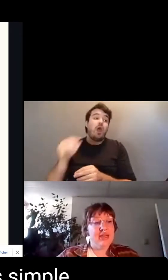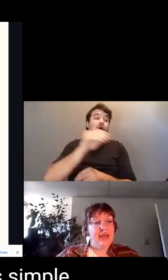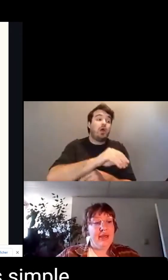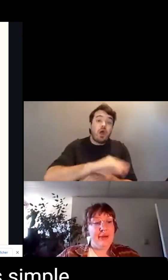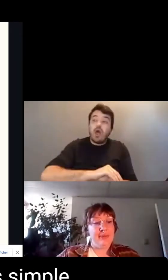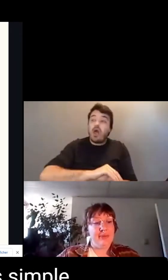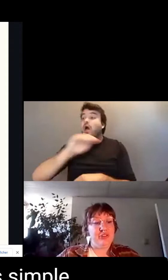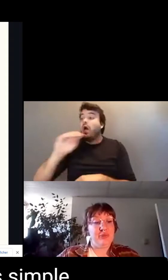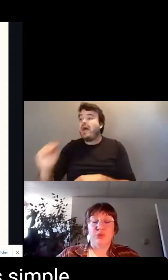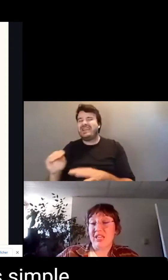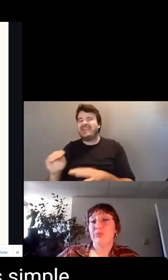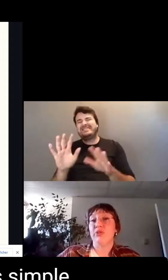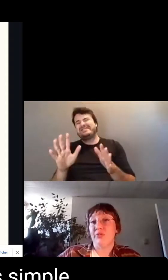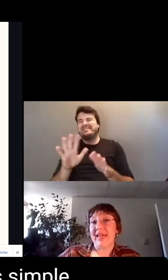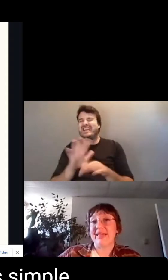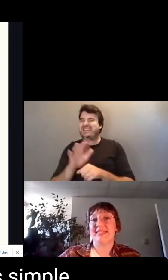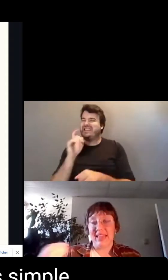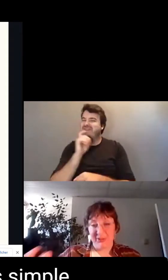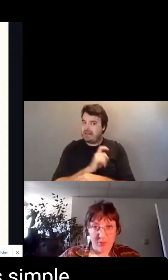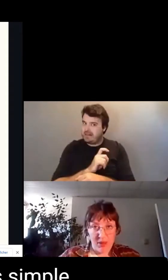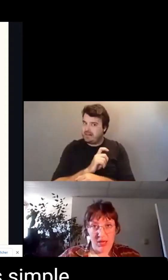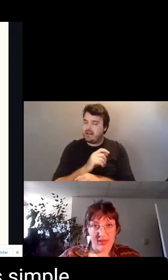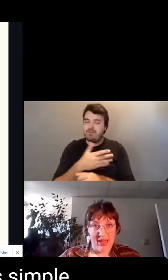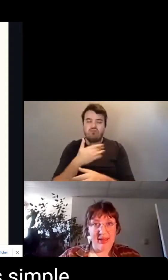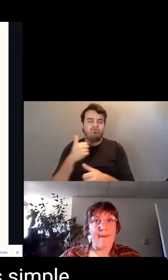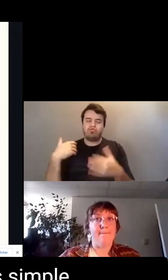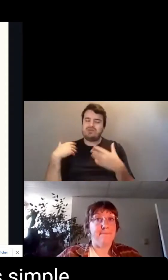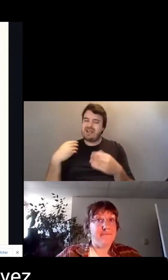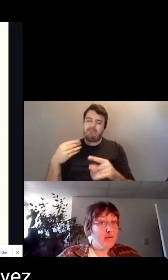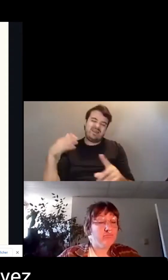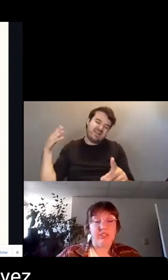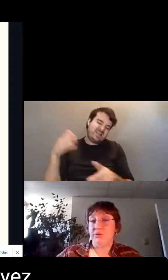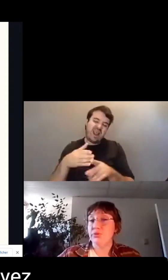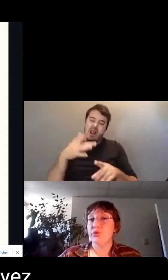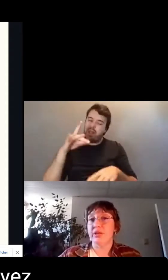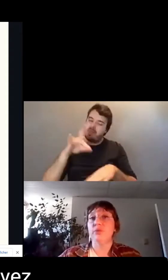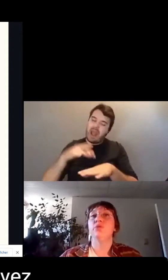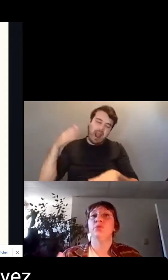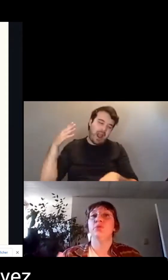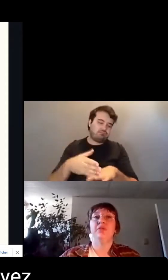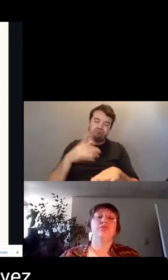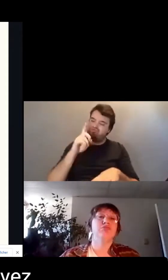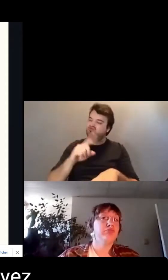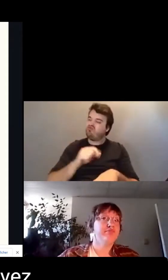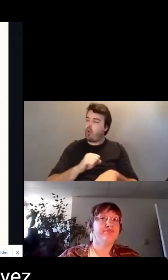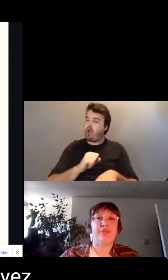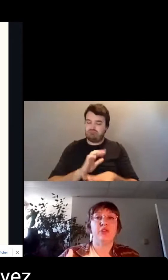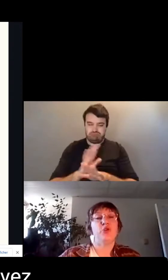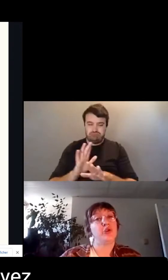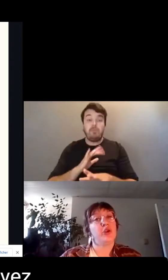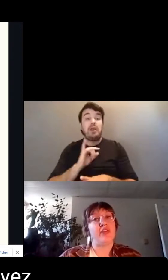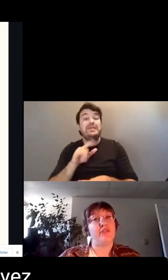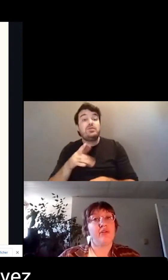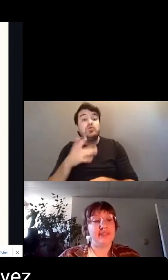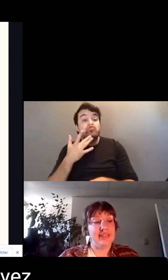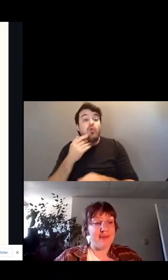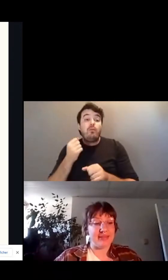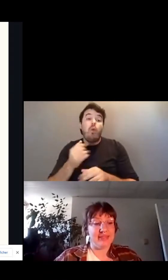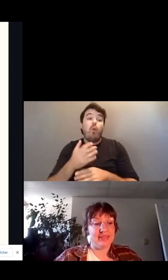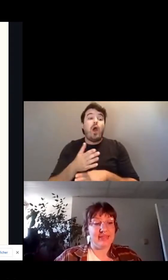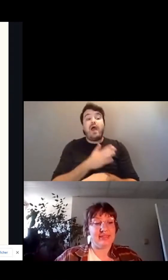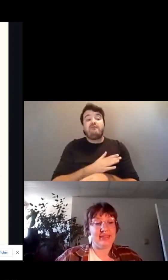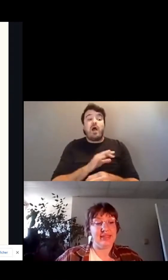difficile. C'est plus simple de le faire directement en terre. Mais si vous voulez, vous pouvez prendre une longueur d'avance